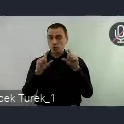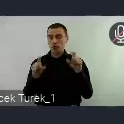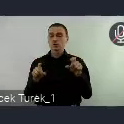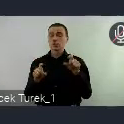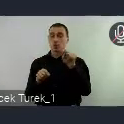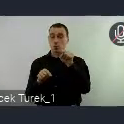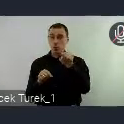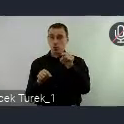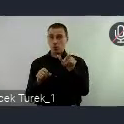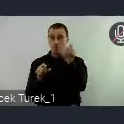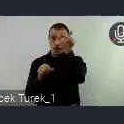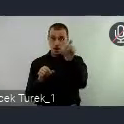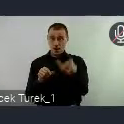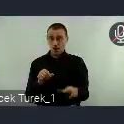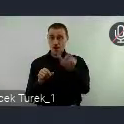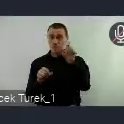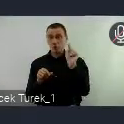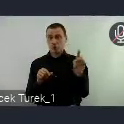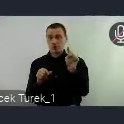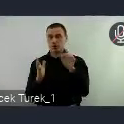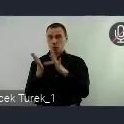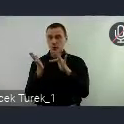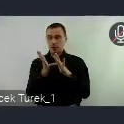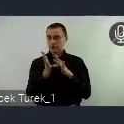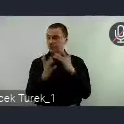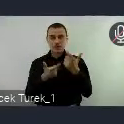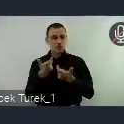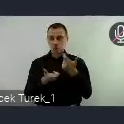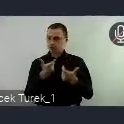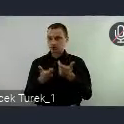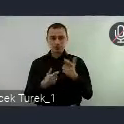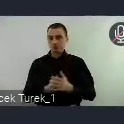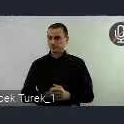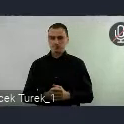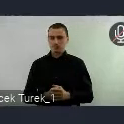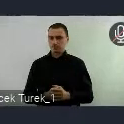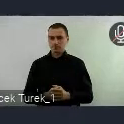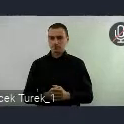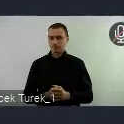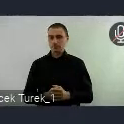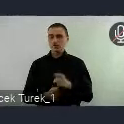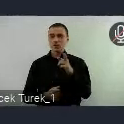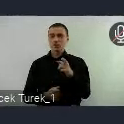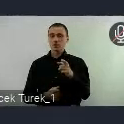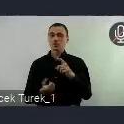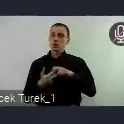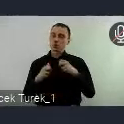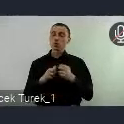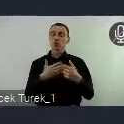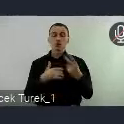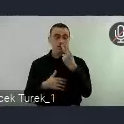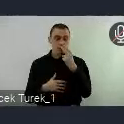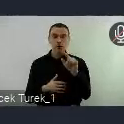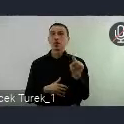budynki w których są windy z panelami dotykowymi takim jak ten takimi jak ten na zdjęciu to jest niedostępne dla osób słabowidzących dla